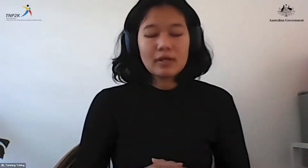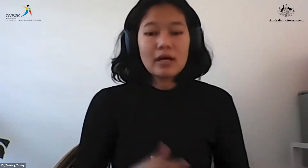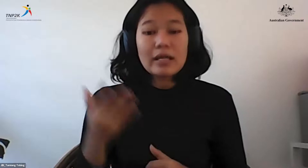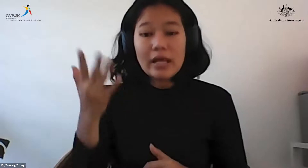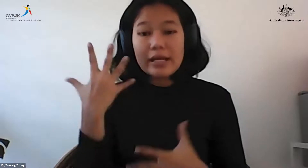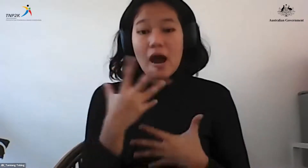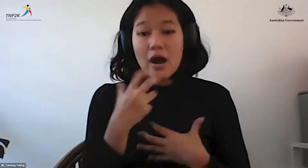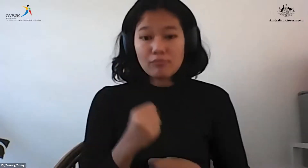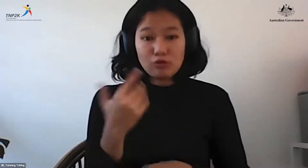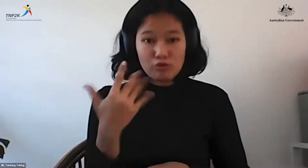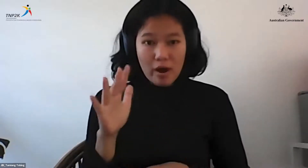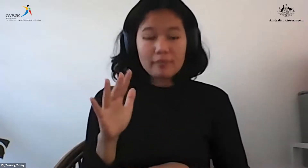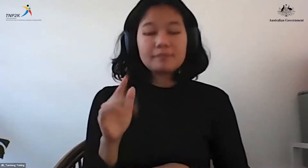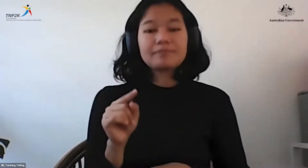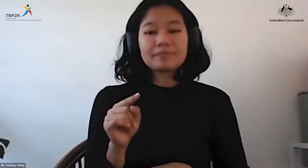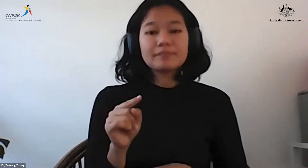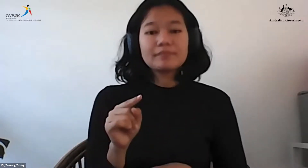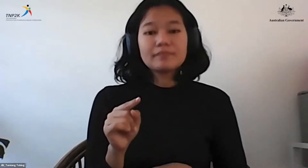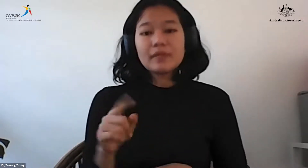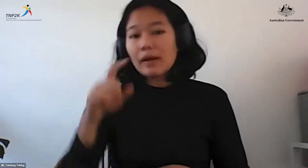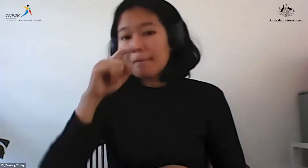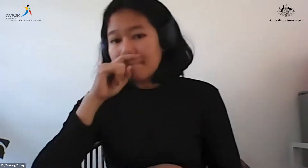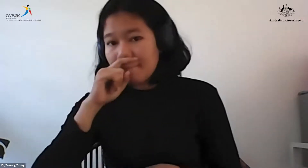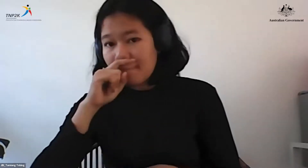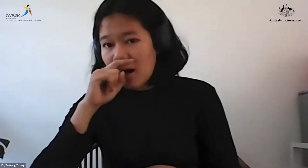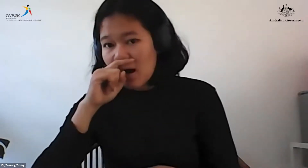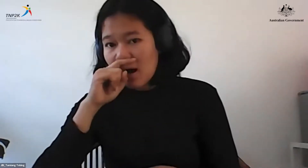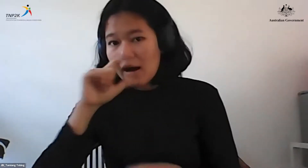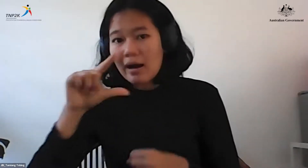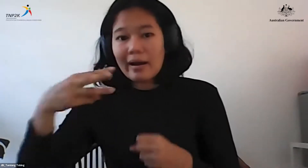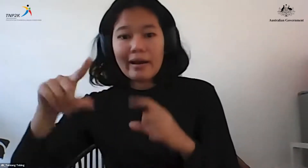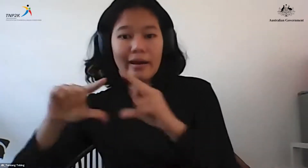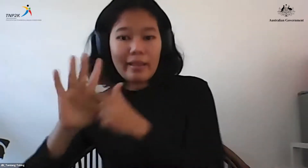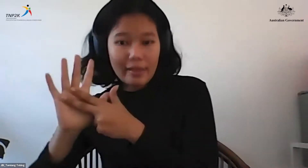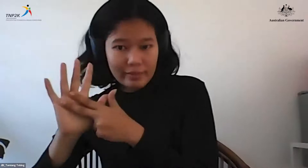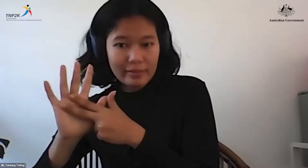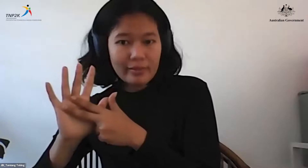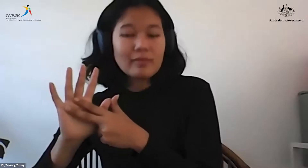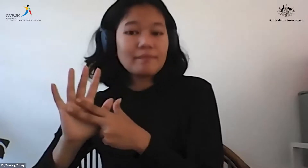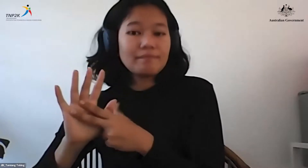diharapkan oleh beliau Bapak Dr. Elan Satriawan,